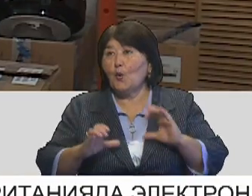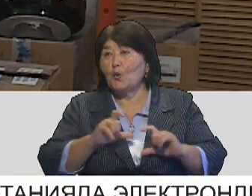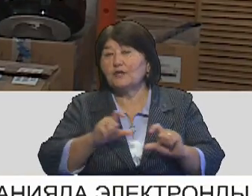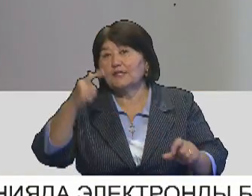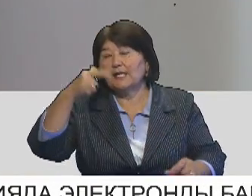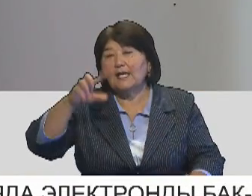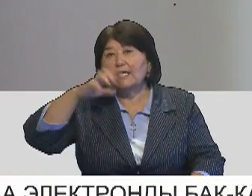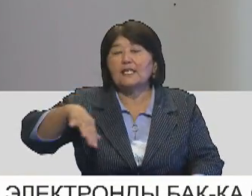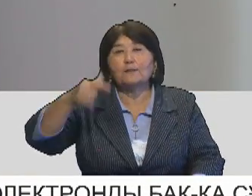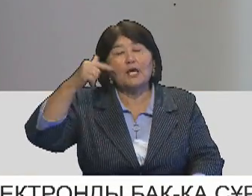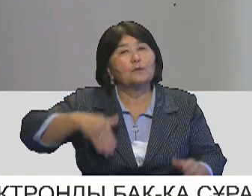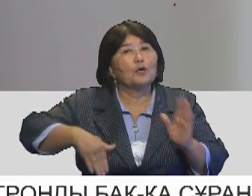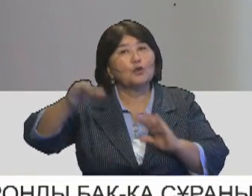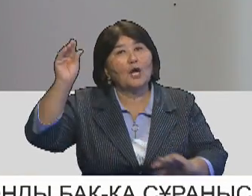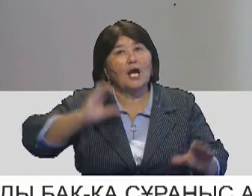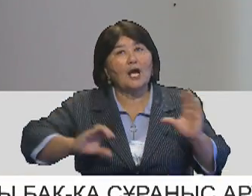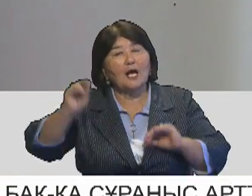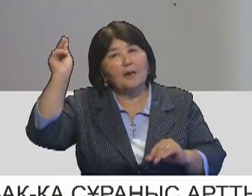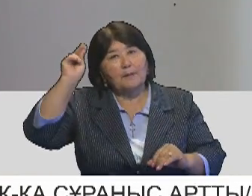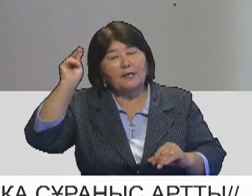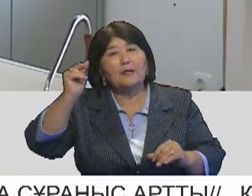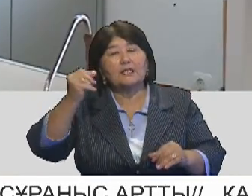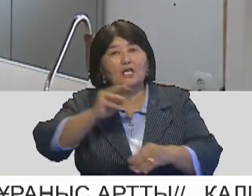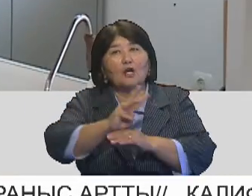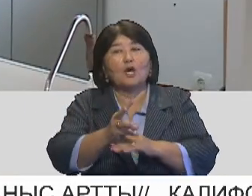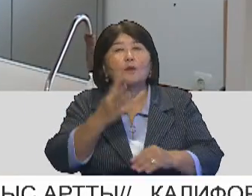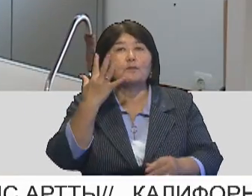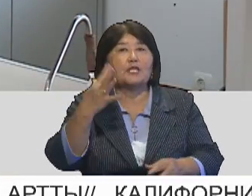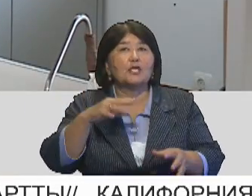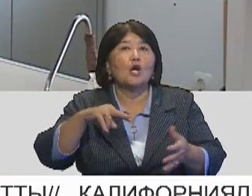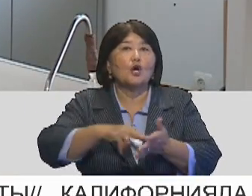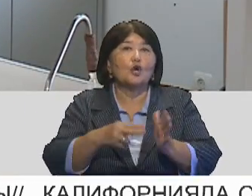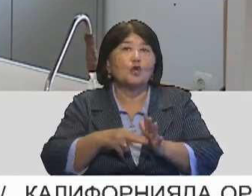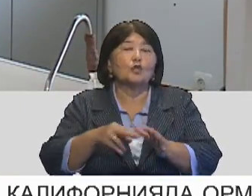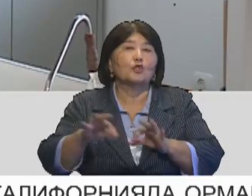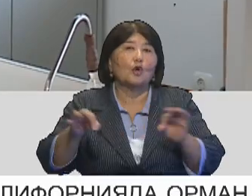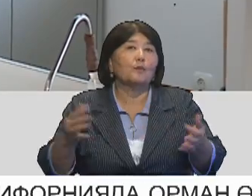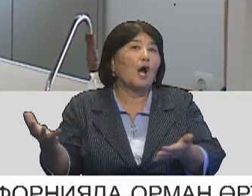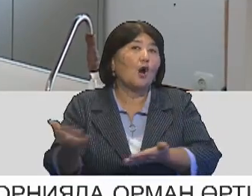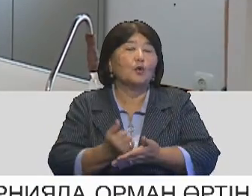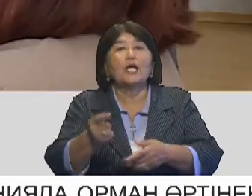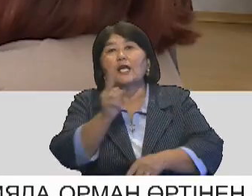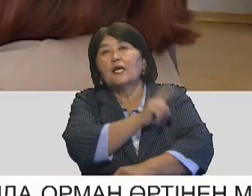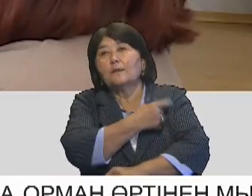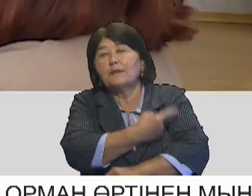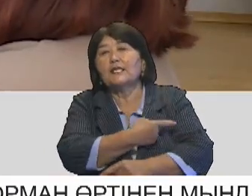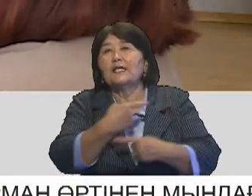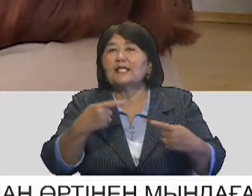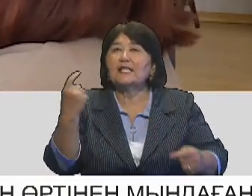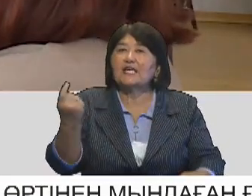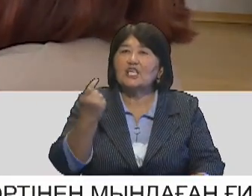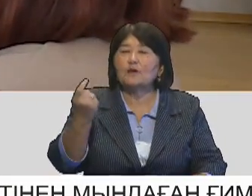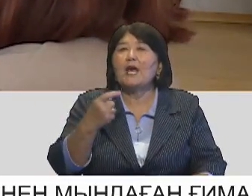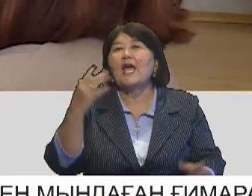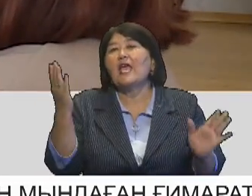ғалымдары еліміздің ғылым және жоғары білім министрлігінің қаржыландыруымен 5 жоба ұтып алды. Бұл жобалар медициналық, синтетикалық химия және